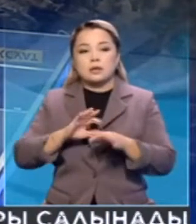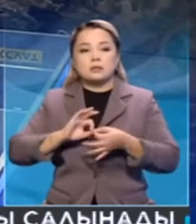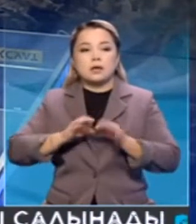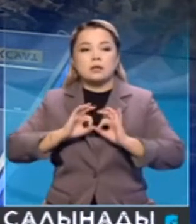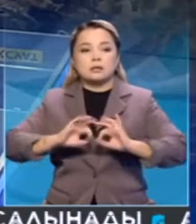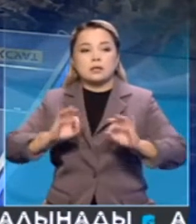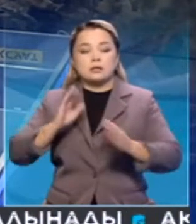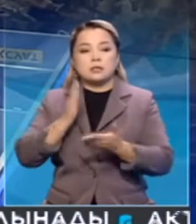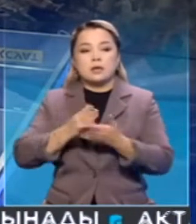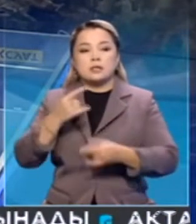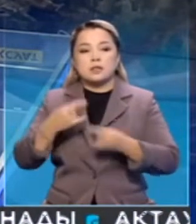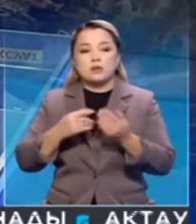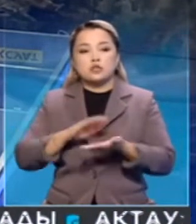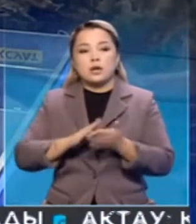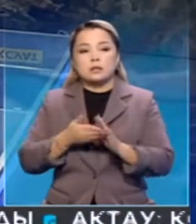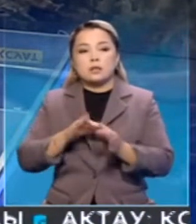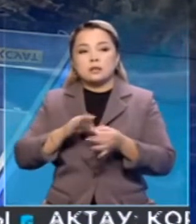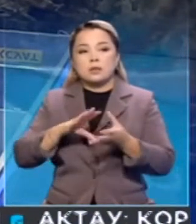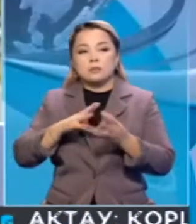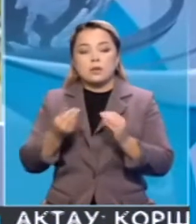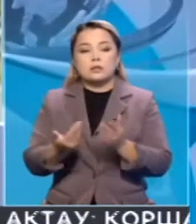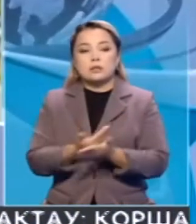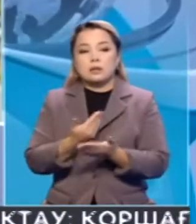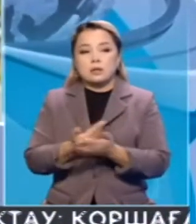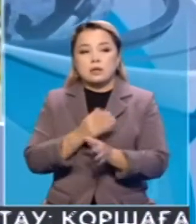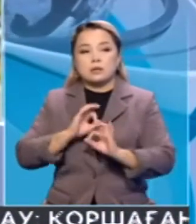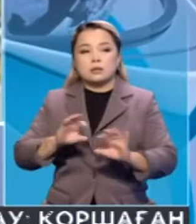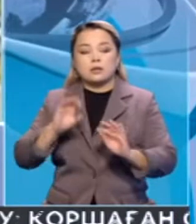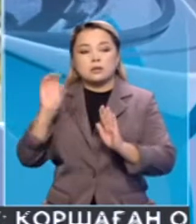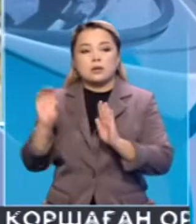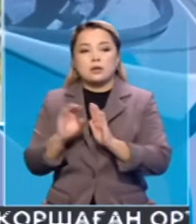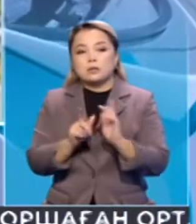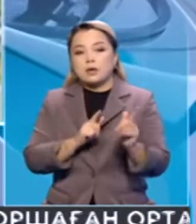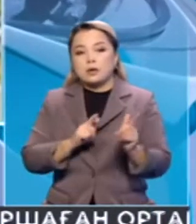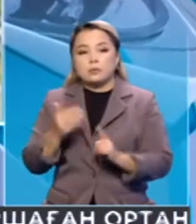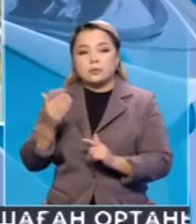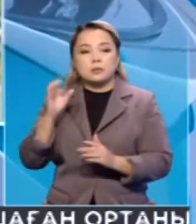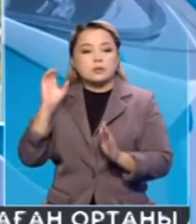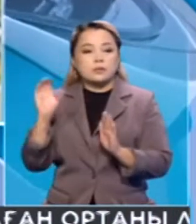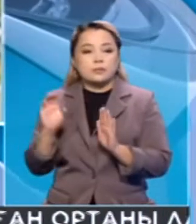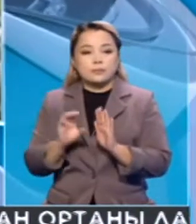Ержан Жақып тікелей эфирде жағдайды баяндауға дайын. Ержан, эфирдесіз.